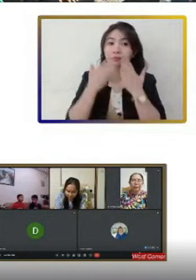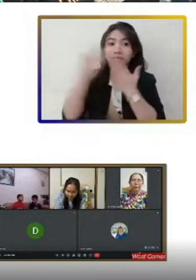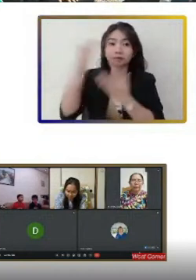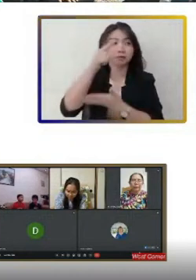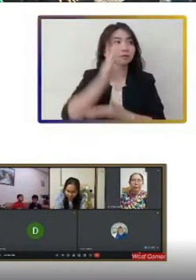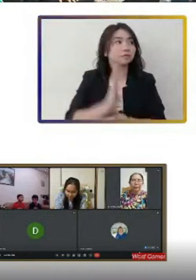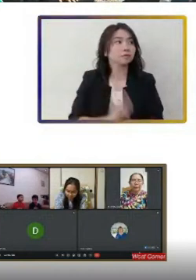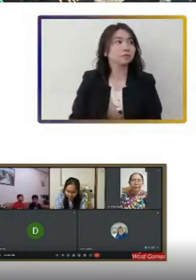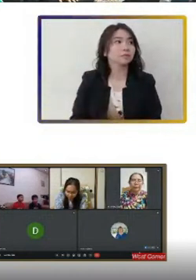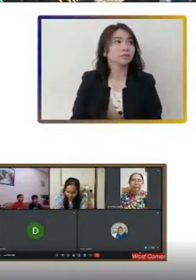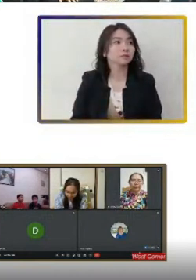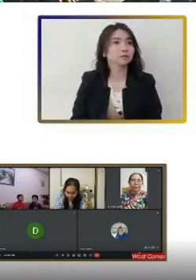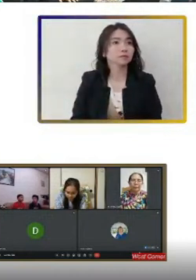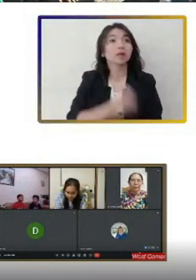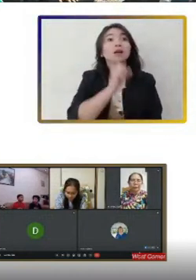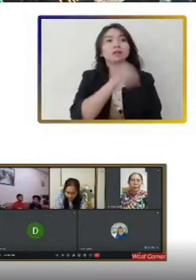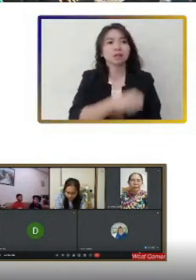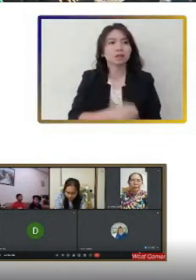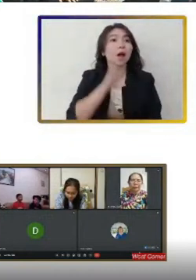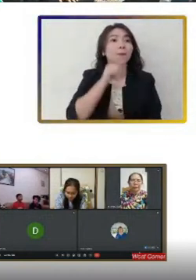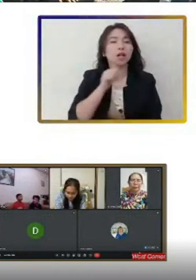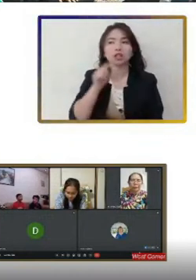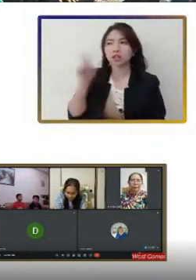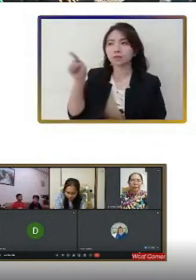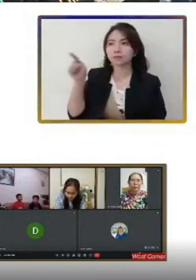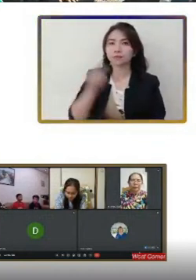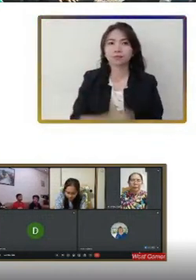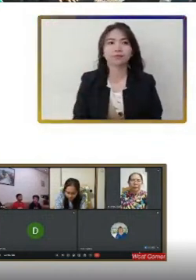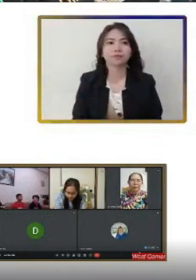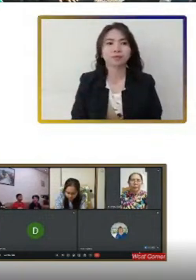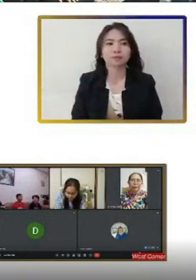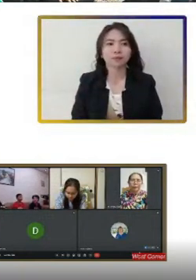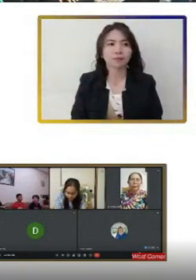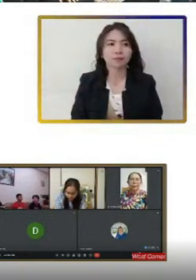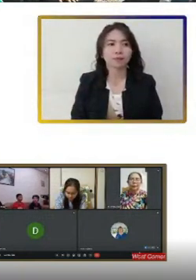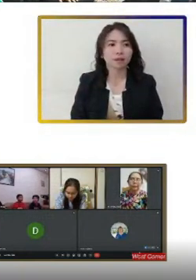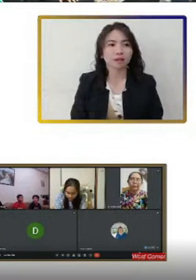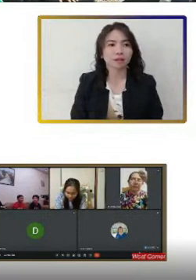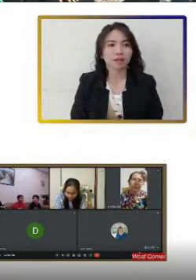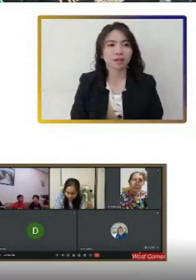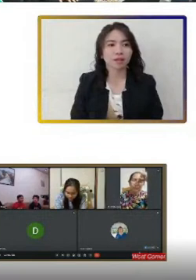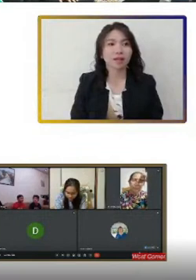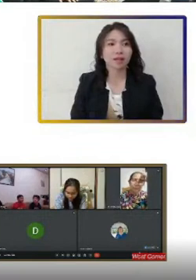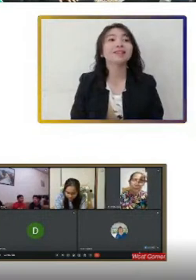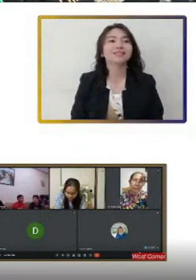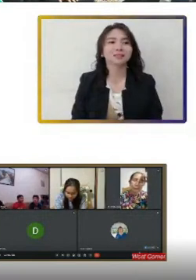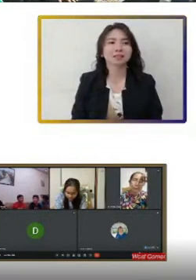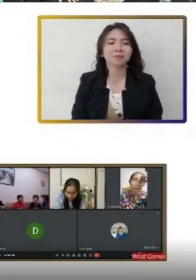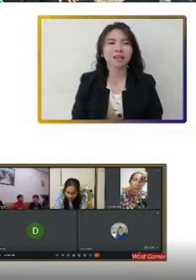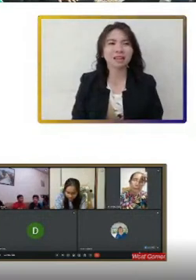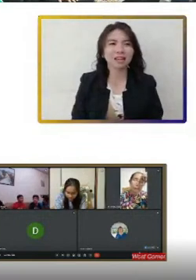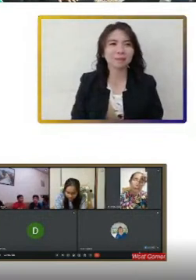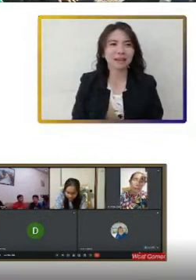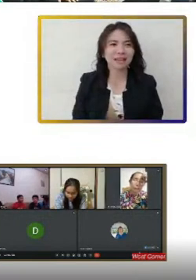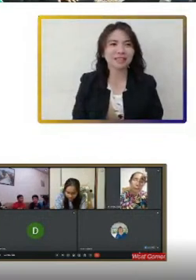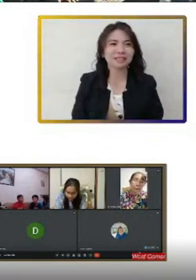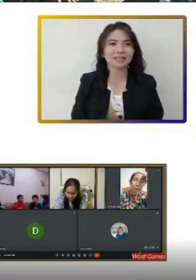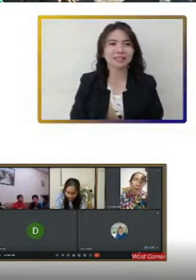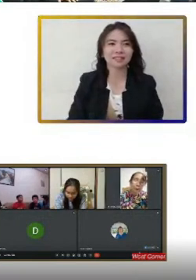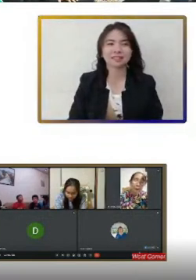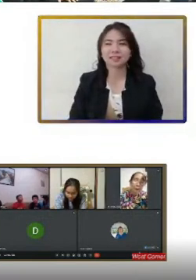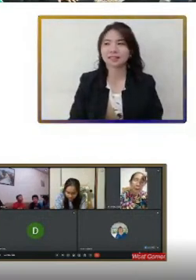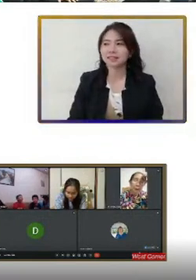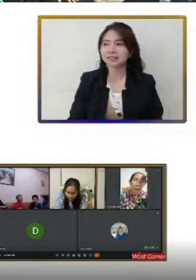talagang tumalima sa simbahan na ibinigay sa kanila ng kanilang ama. No? Kaya salamat sa Panginoon. Ngayon